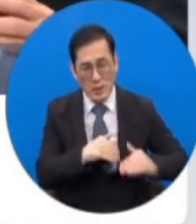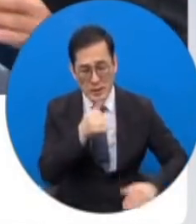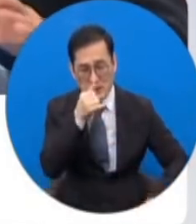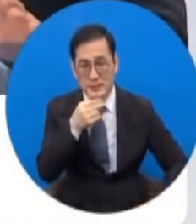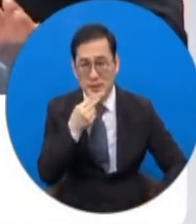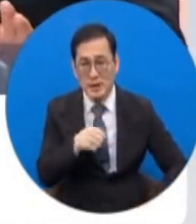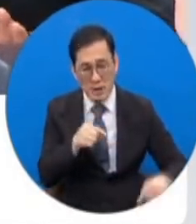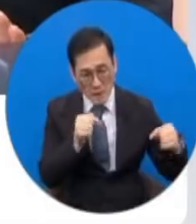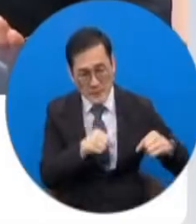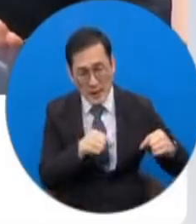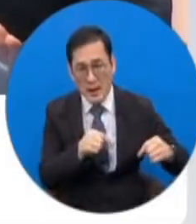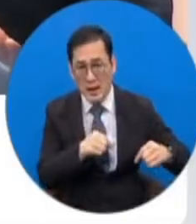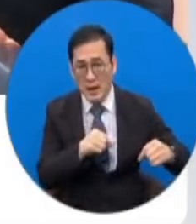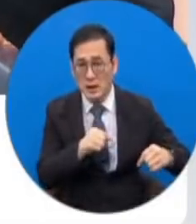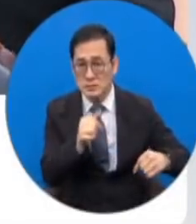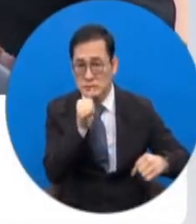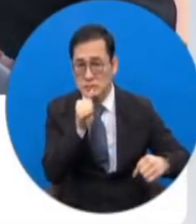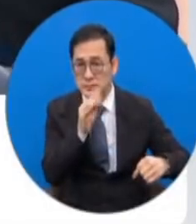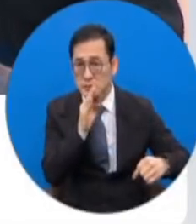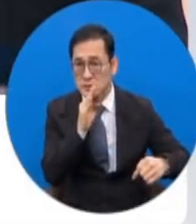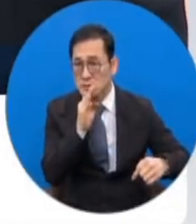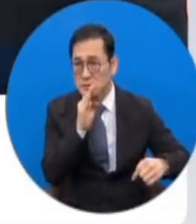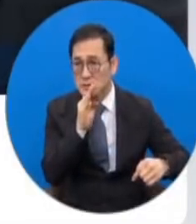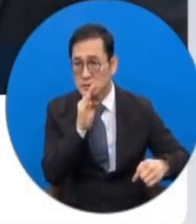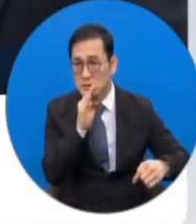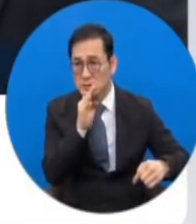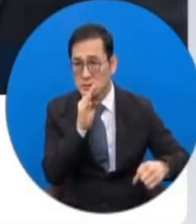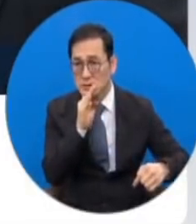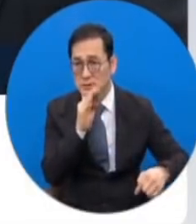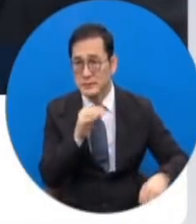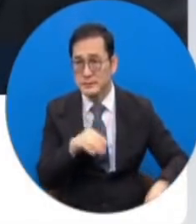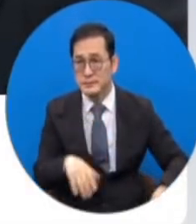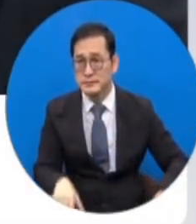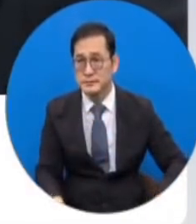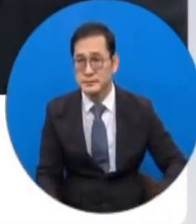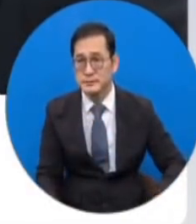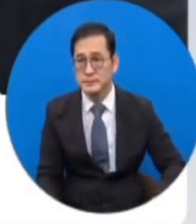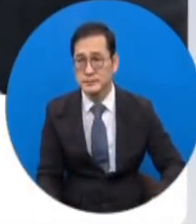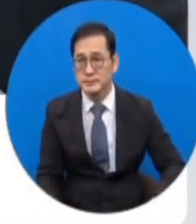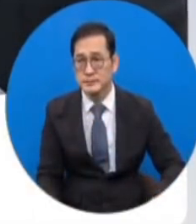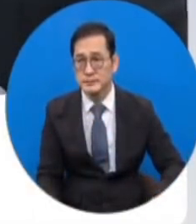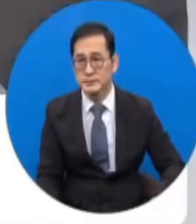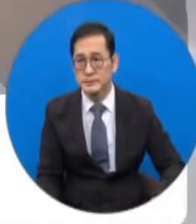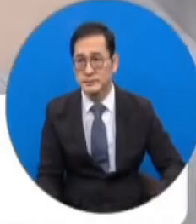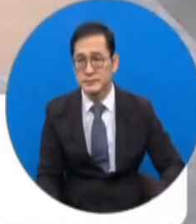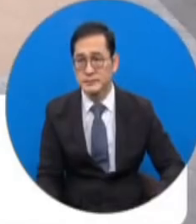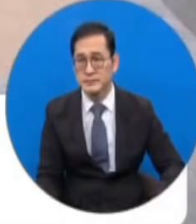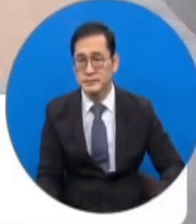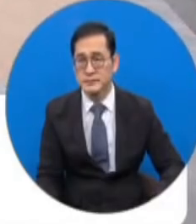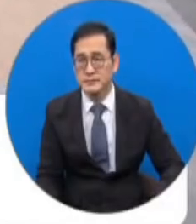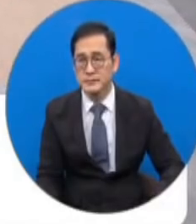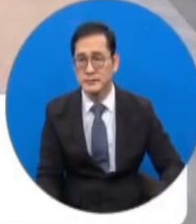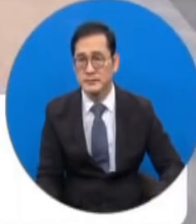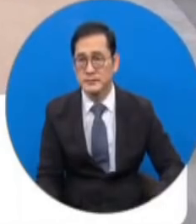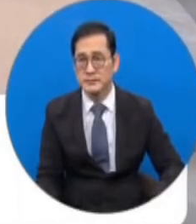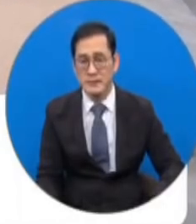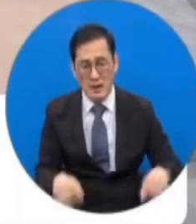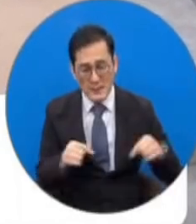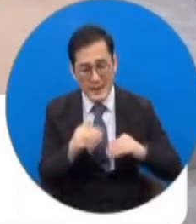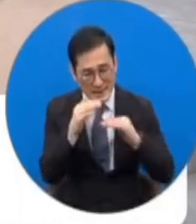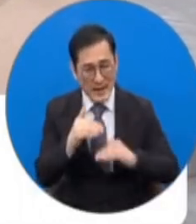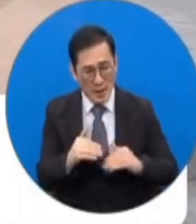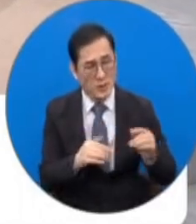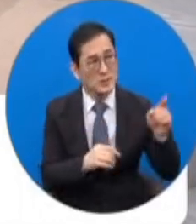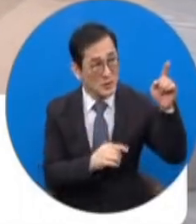형성과 는 분명 있었다고 봐요 아니 지금 채 질문은 밥상을 다 있었고 이태규 의원은 보고에 따라 고 했는데 안철수 후보는 보고 못